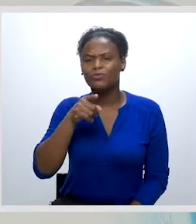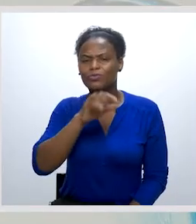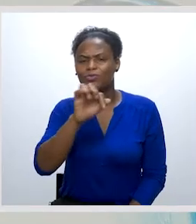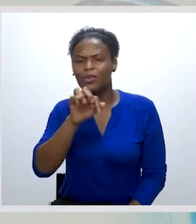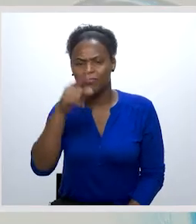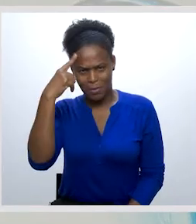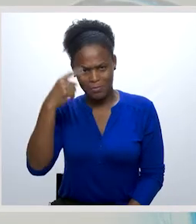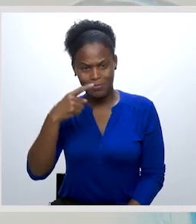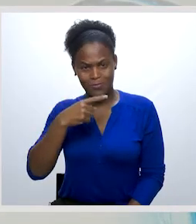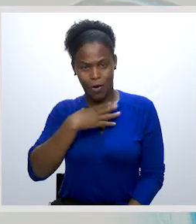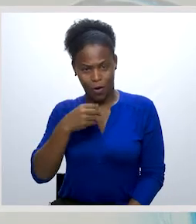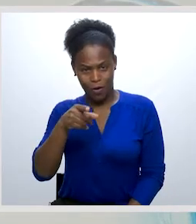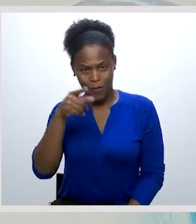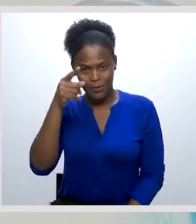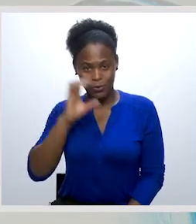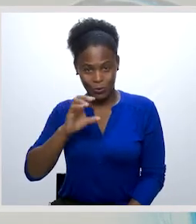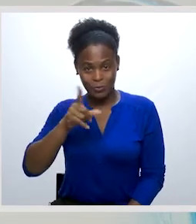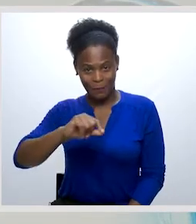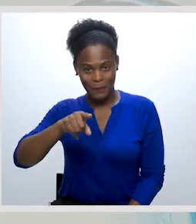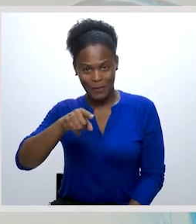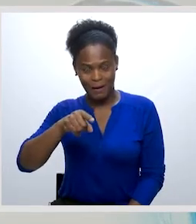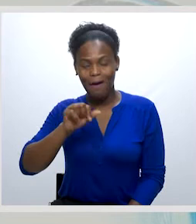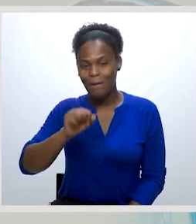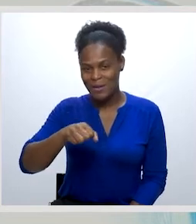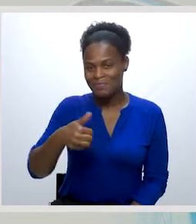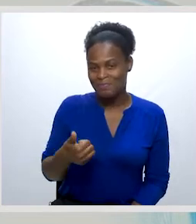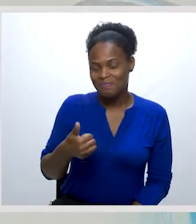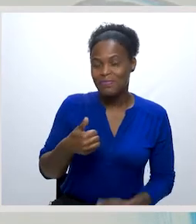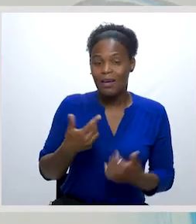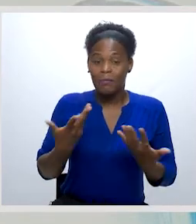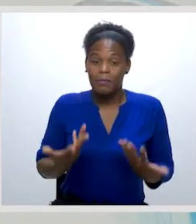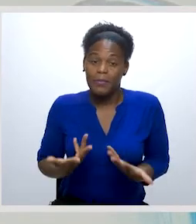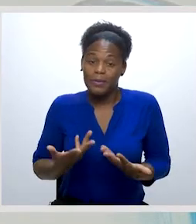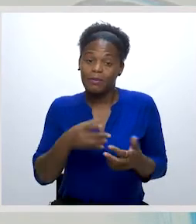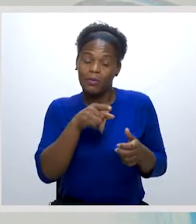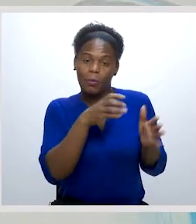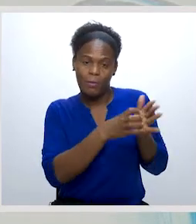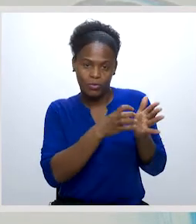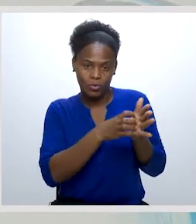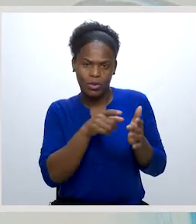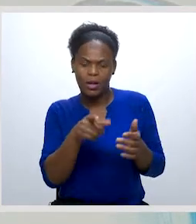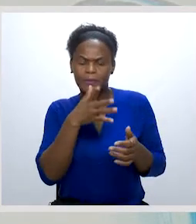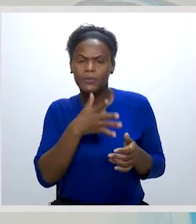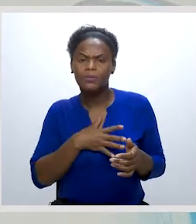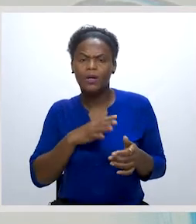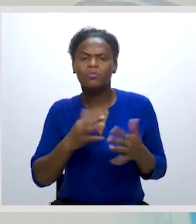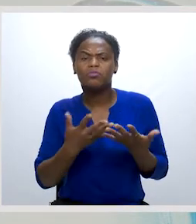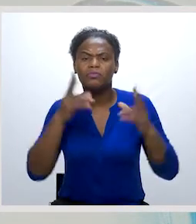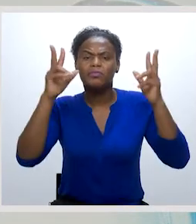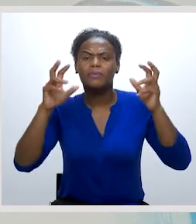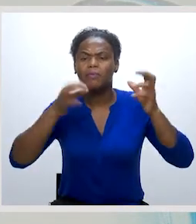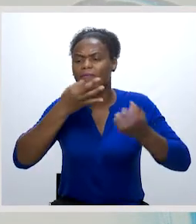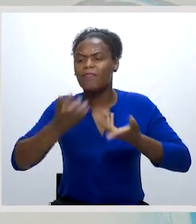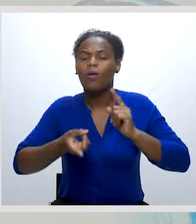Vous aimez? Oui? Alors, à partir de ces images, dites-moi, de quoi est-ce qu'on va